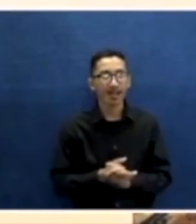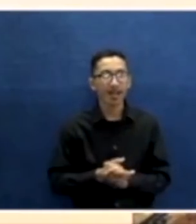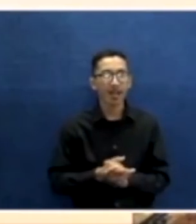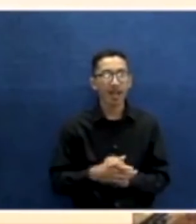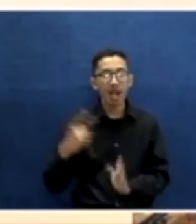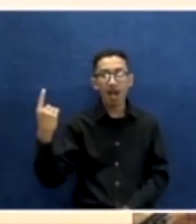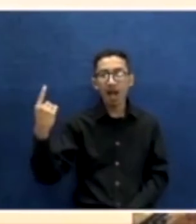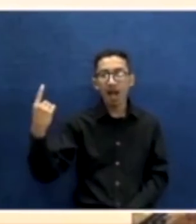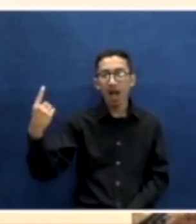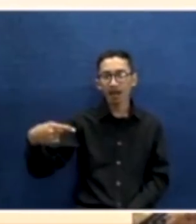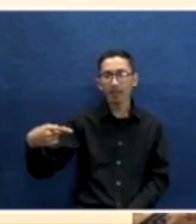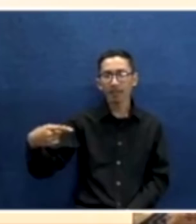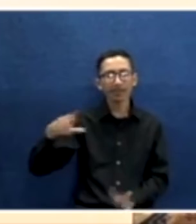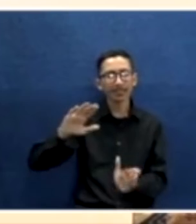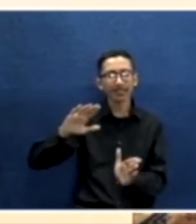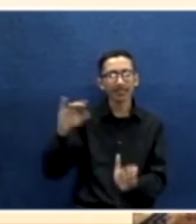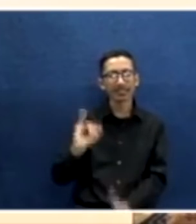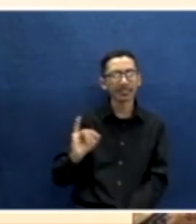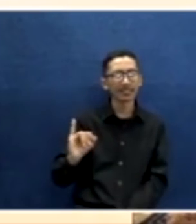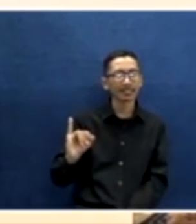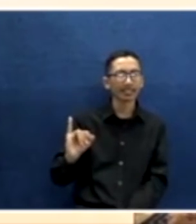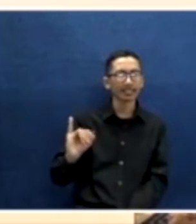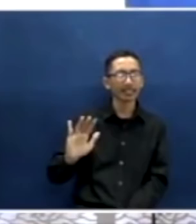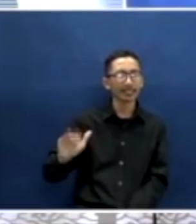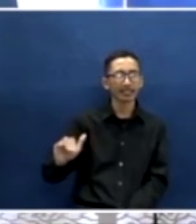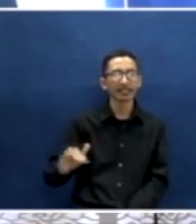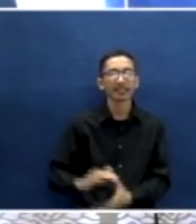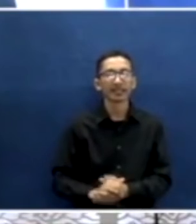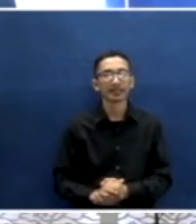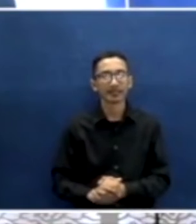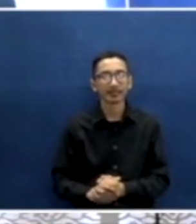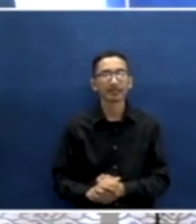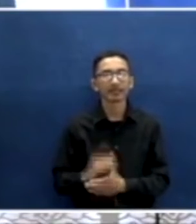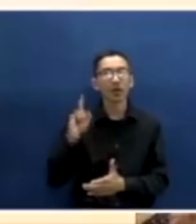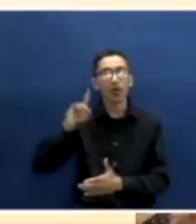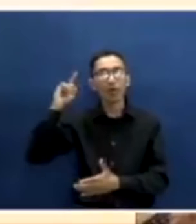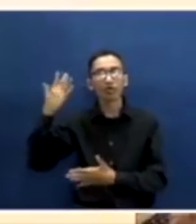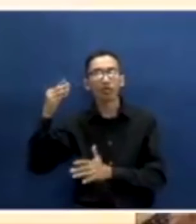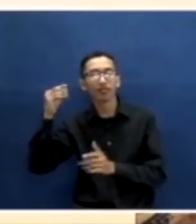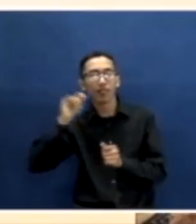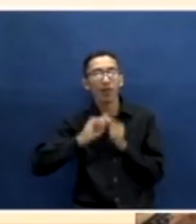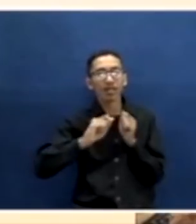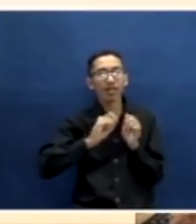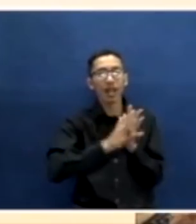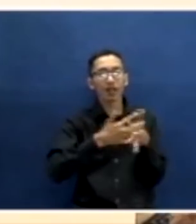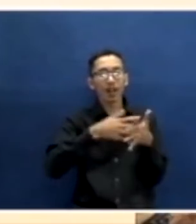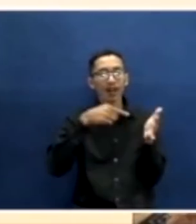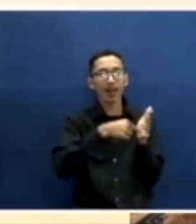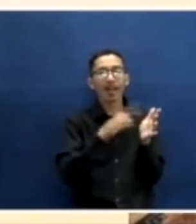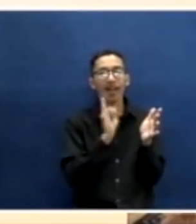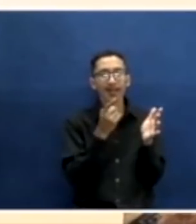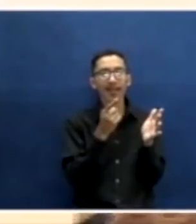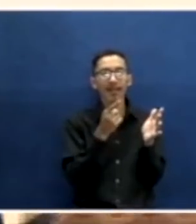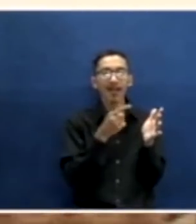azab yang Pedih Hai dan cuma itu kaedah harta yang oleh Terangkan didalam Quran itulah bedanya kita kalau